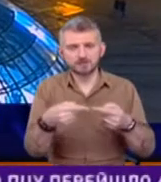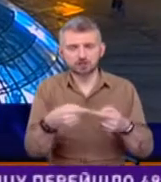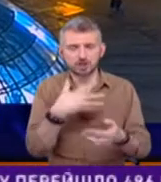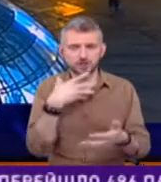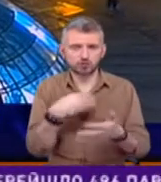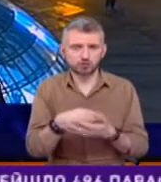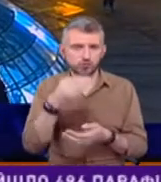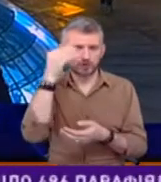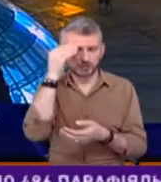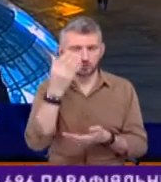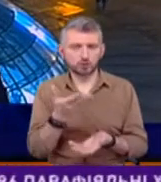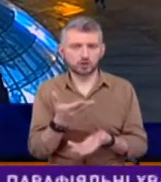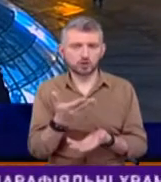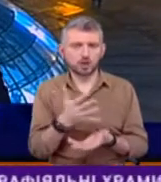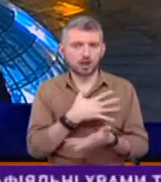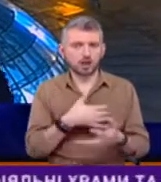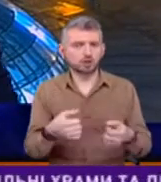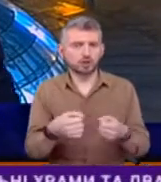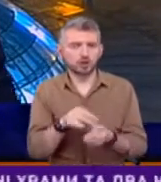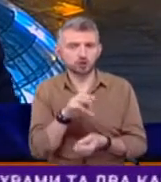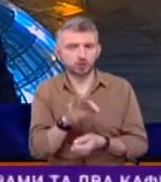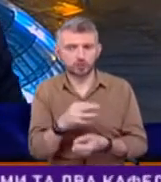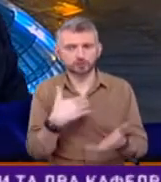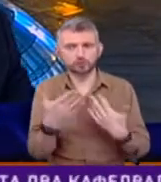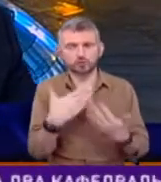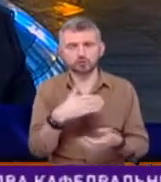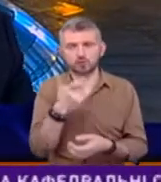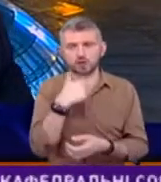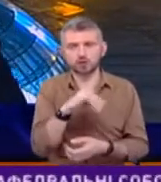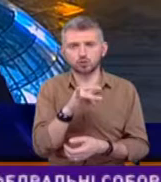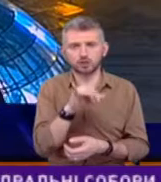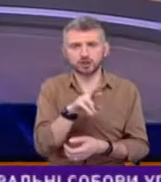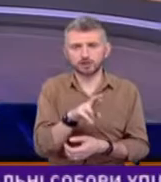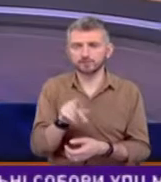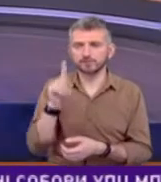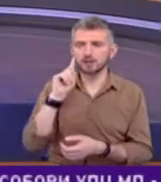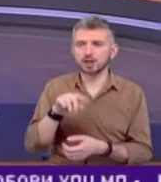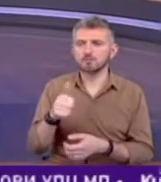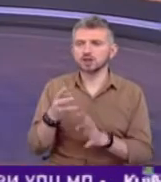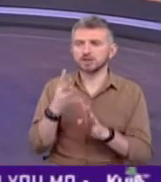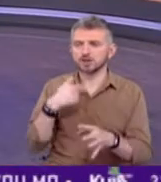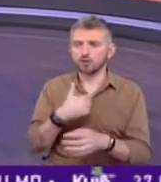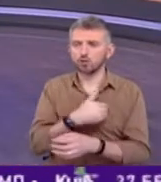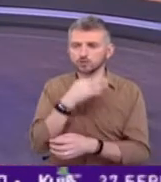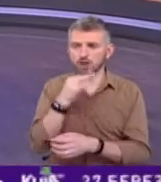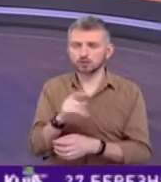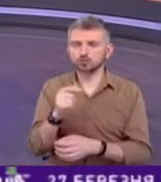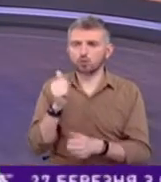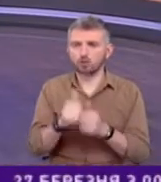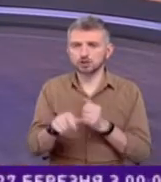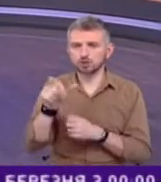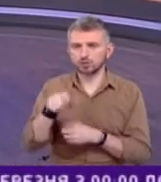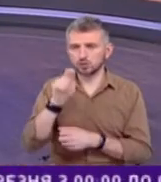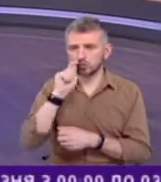свою позицію там категорично стосовно пана Юрія. Ну, ви знаєте, перш за все я хочу сказати, що кожен